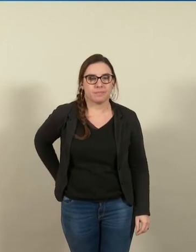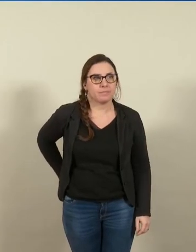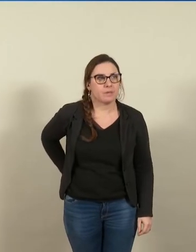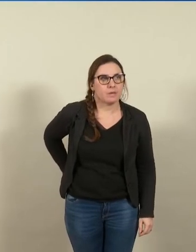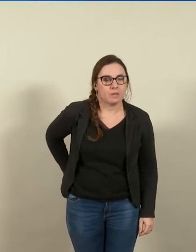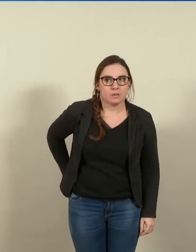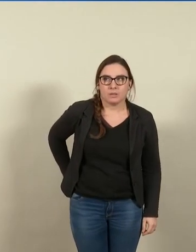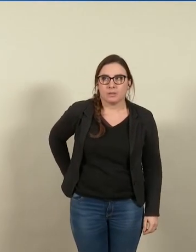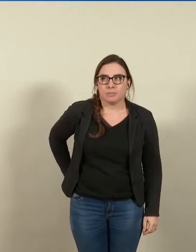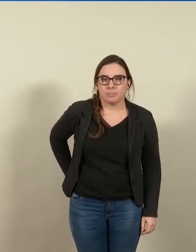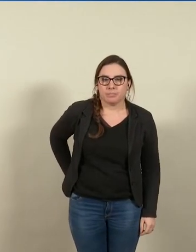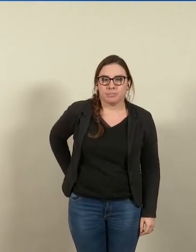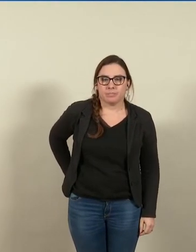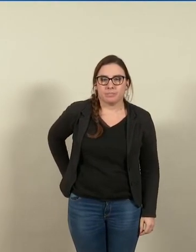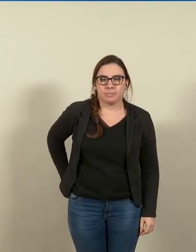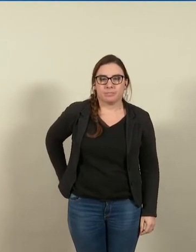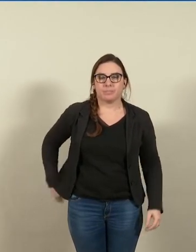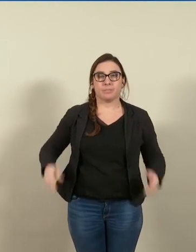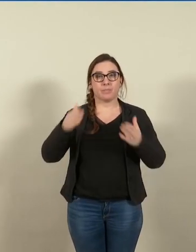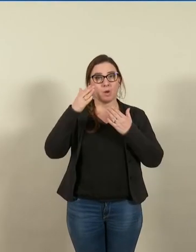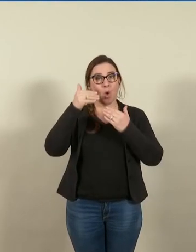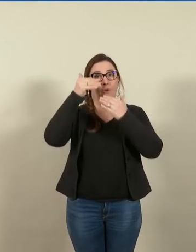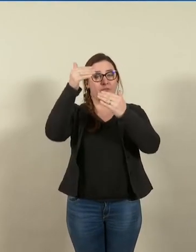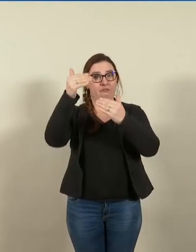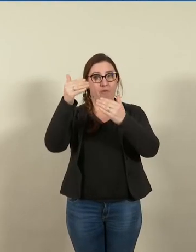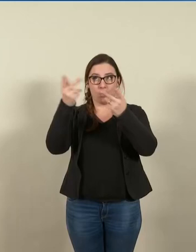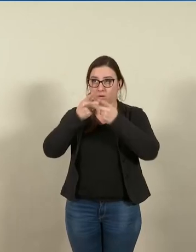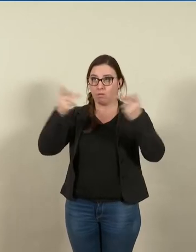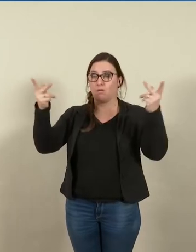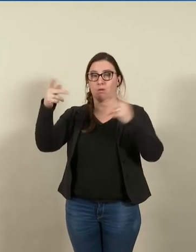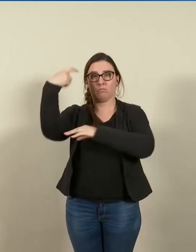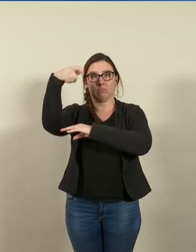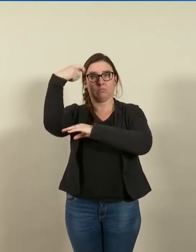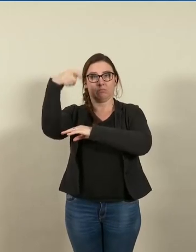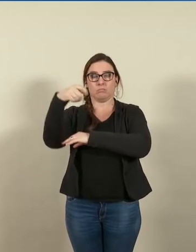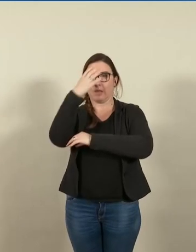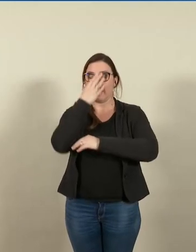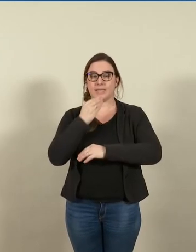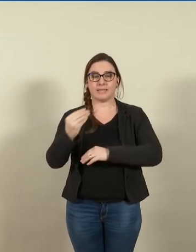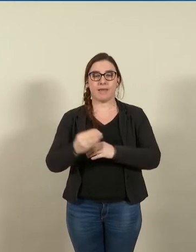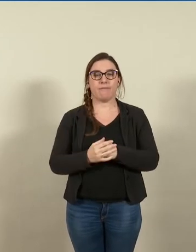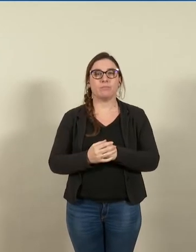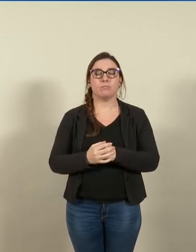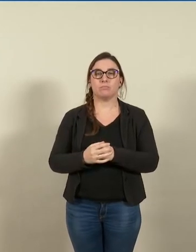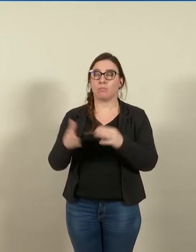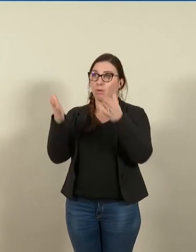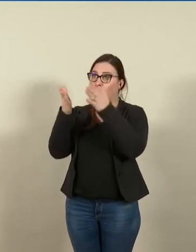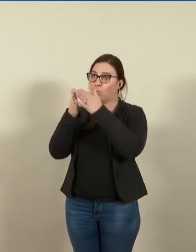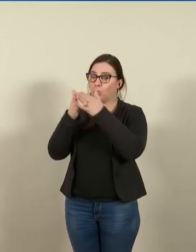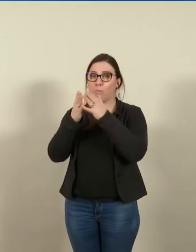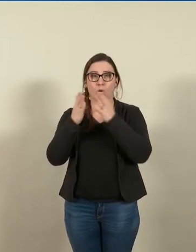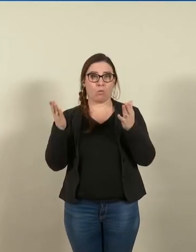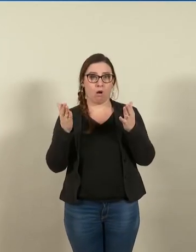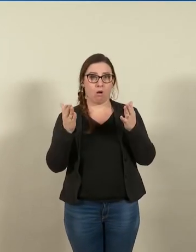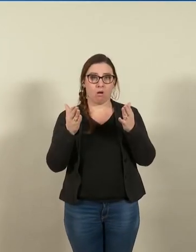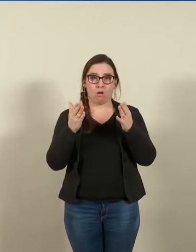BINCE donc c'est un vœ adressé au au PDG de la SNCF lui demandant de s'engager à ne pas diminuer le